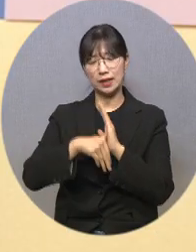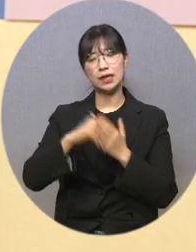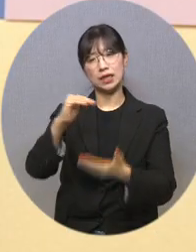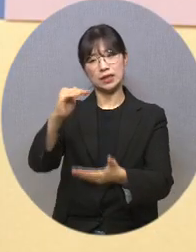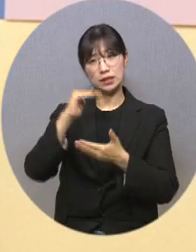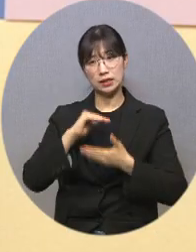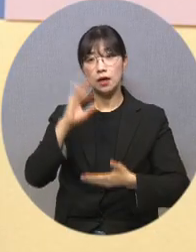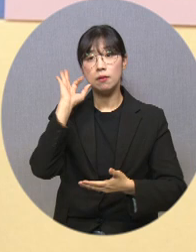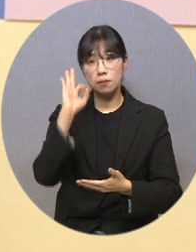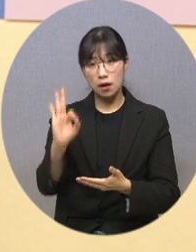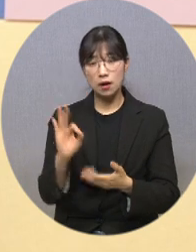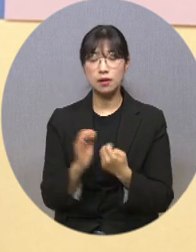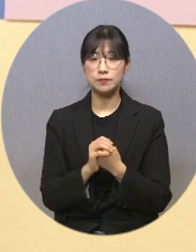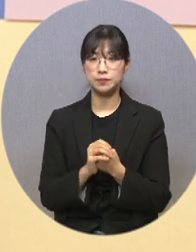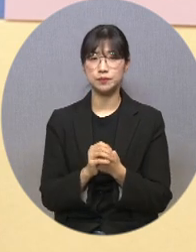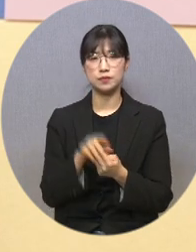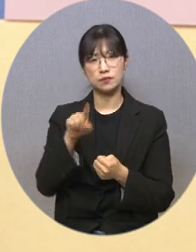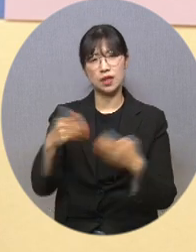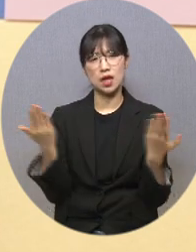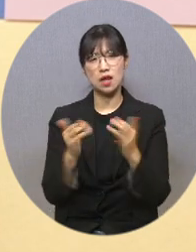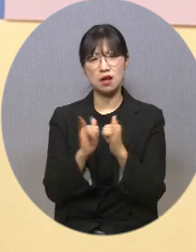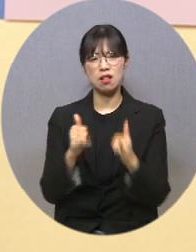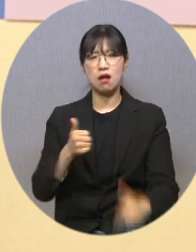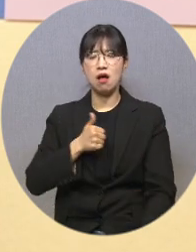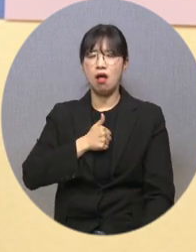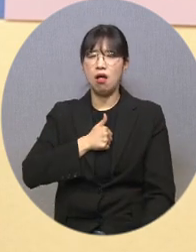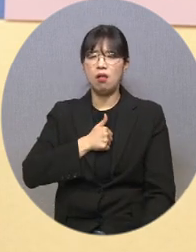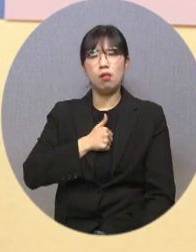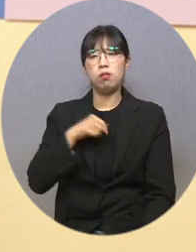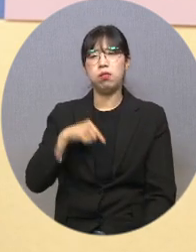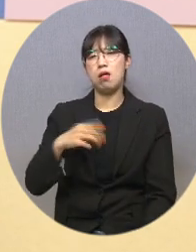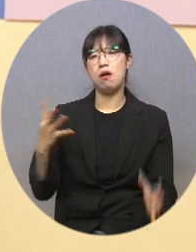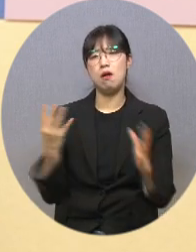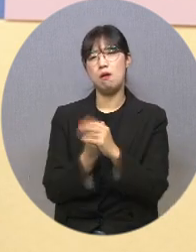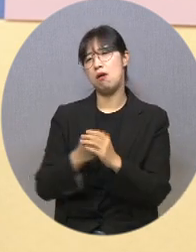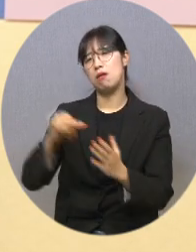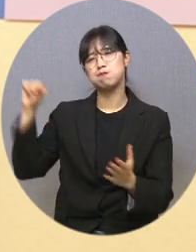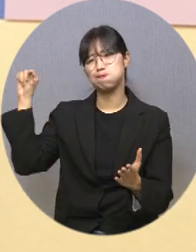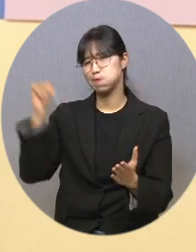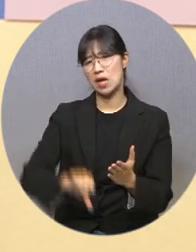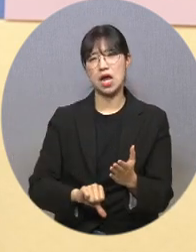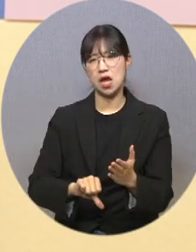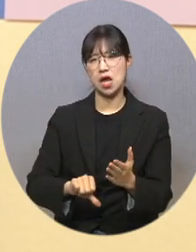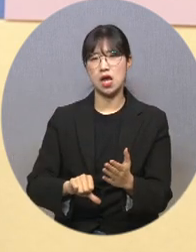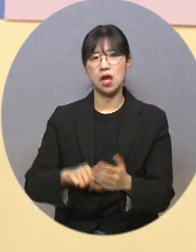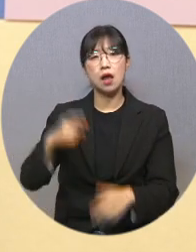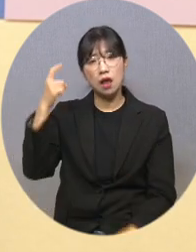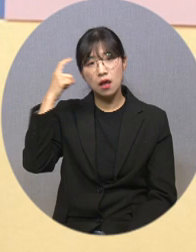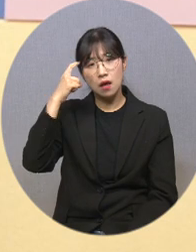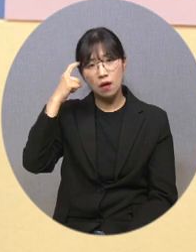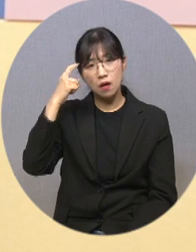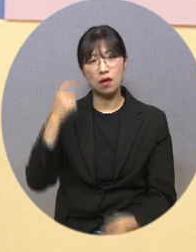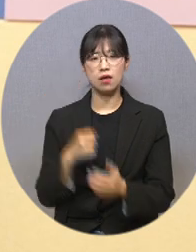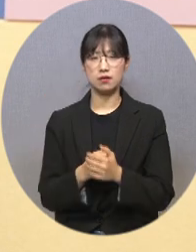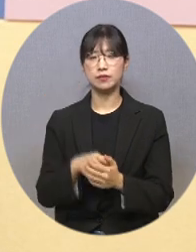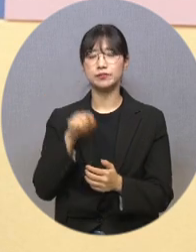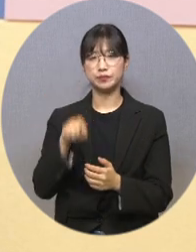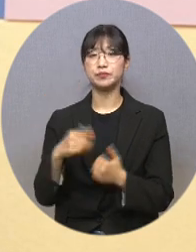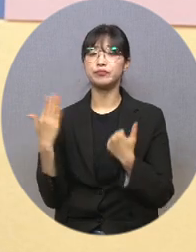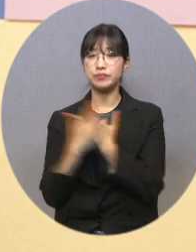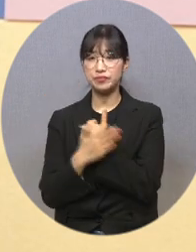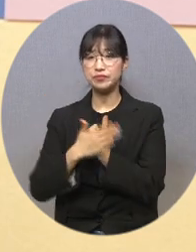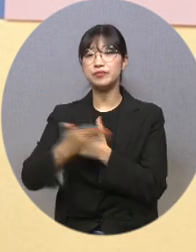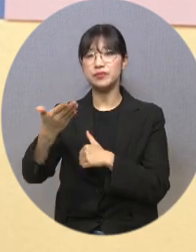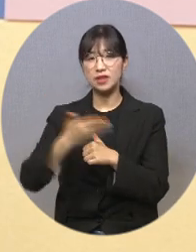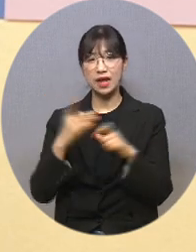들어봤더니 이 종사자들의 자존감이 너무 떨어져 있는 거예요. 네. 왜냐하면은 아무래도 뭐 이제 처우